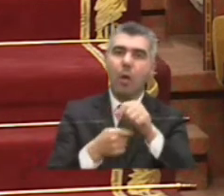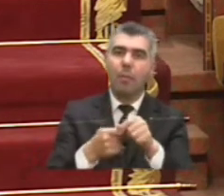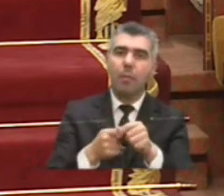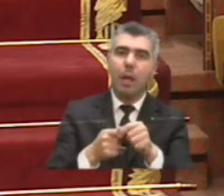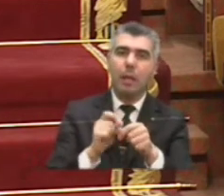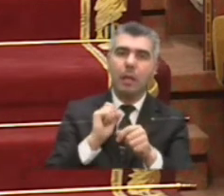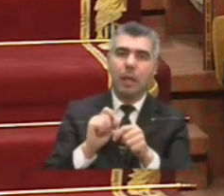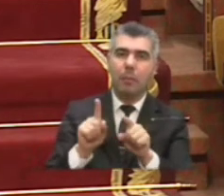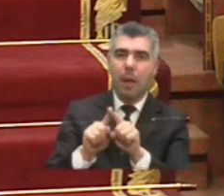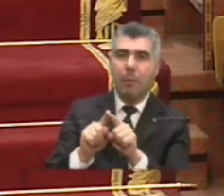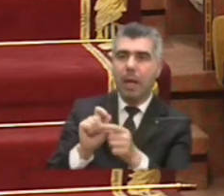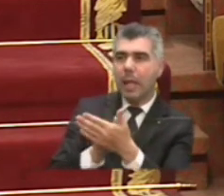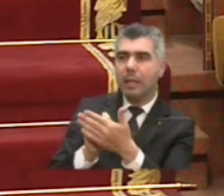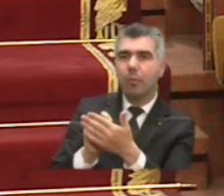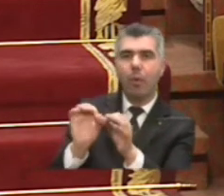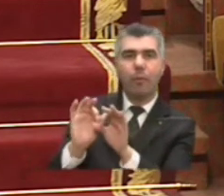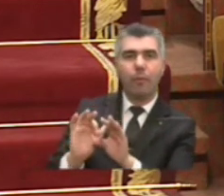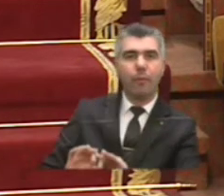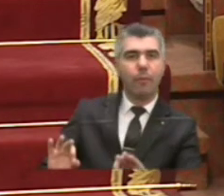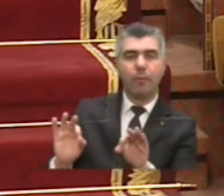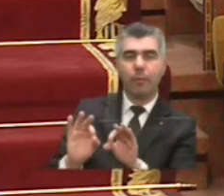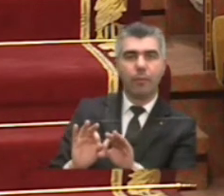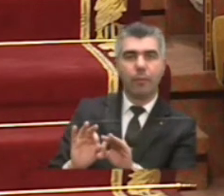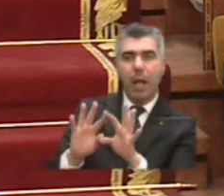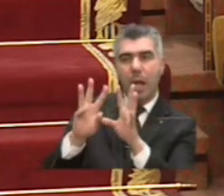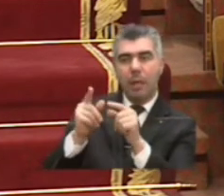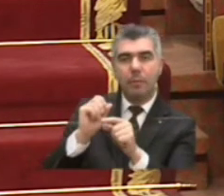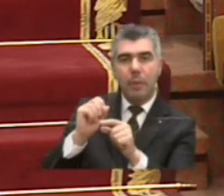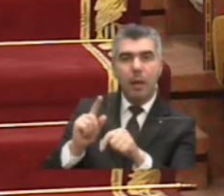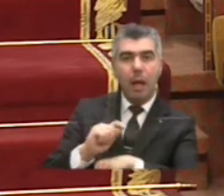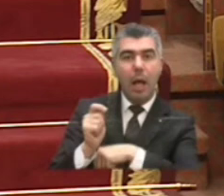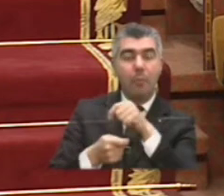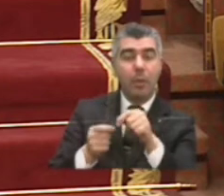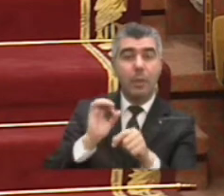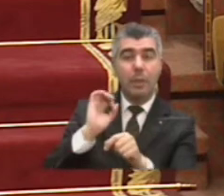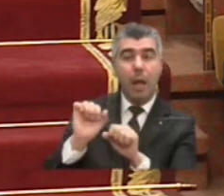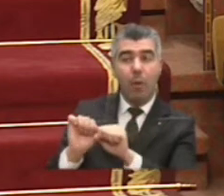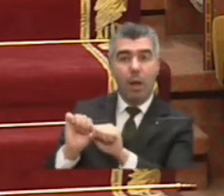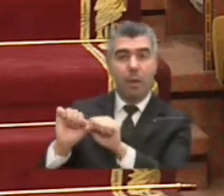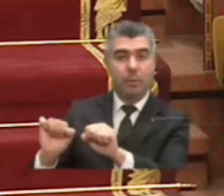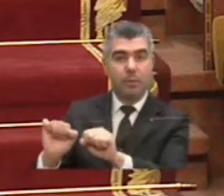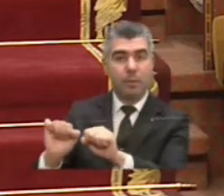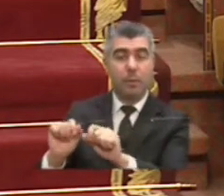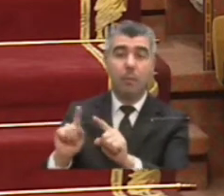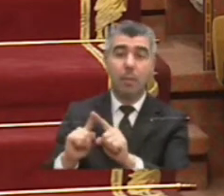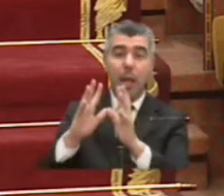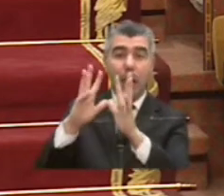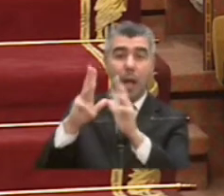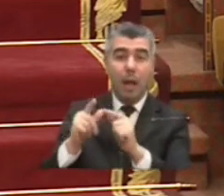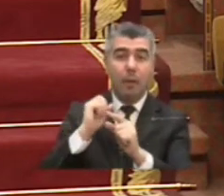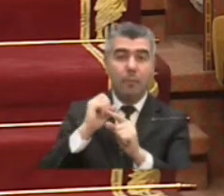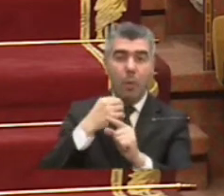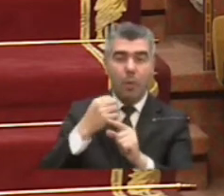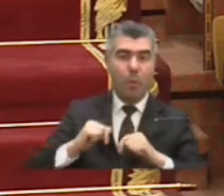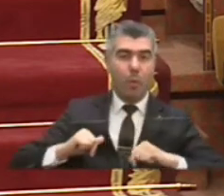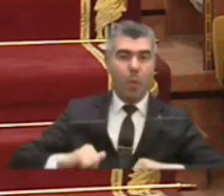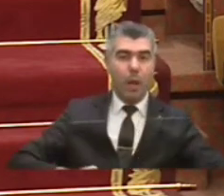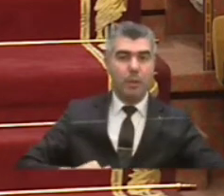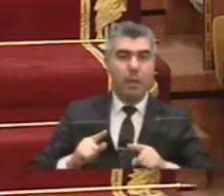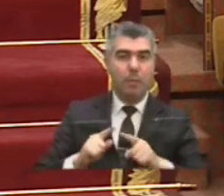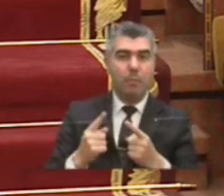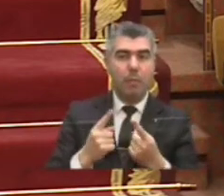كيفاش ما نحسبوش العالم القروي الاخر اللي فيه البطاله اللي فيه؟ ثم هاد الارقام اللي جبتوهم لنا السيد الوزير الفلكيه